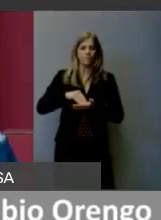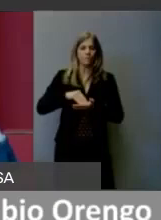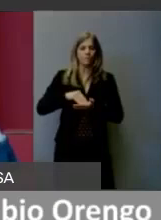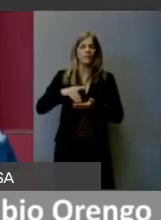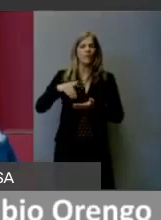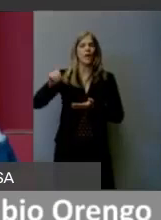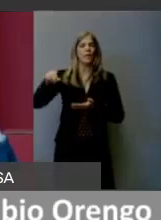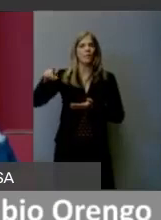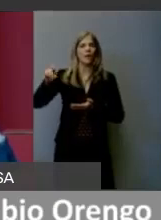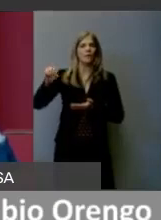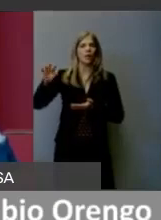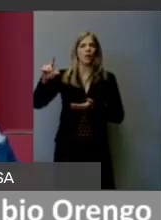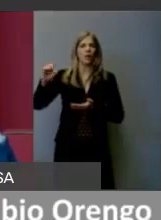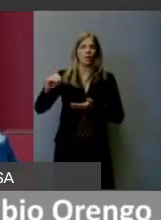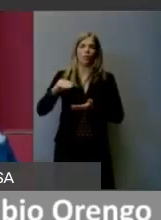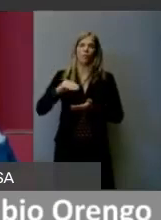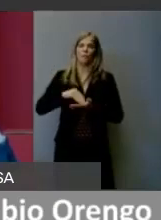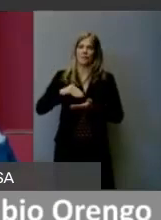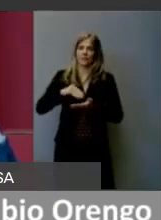Pandolfo,